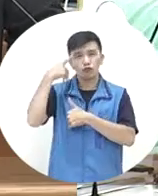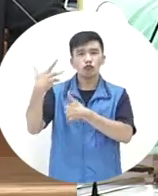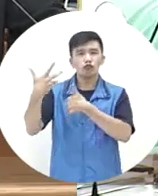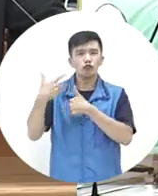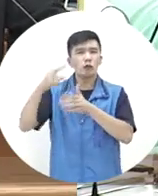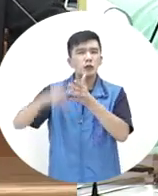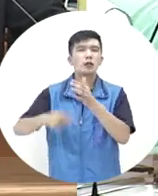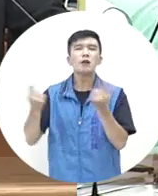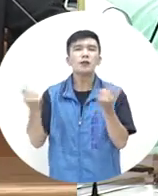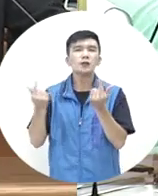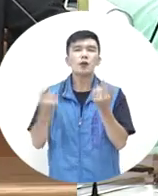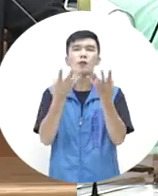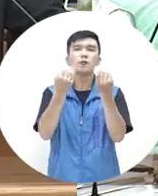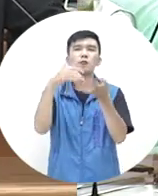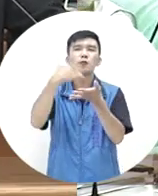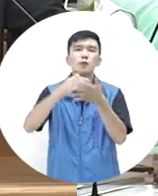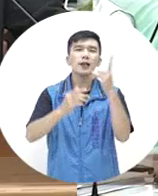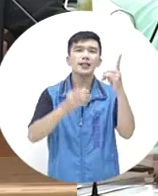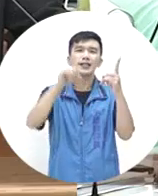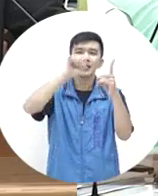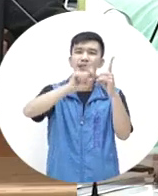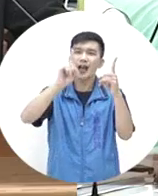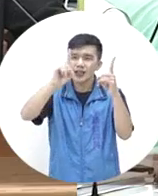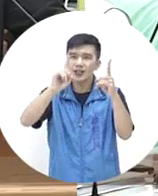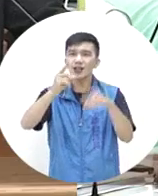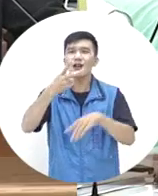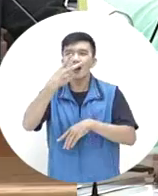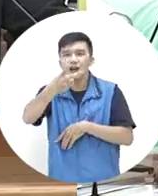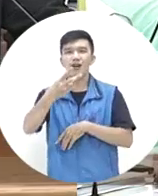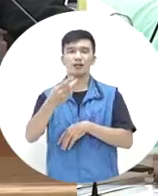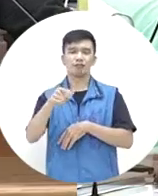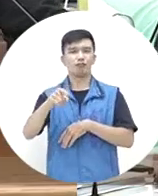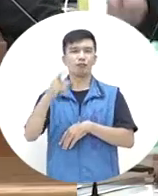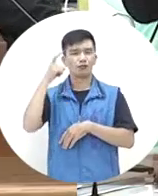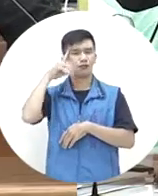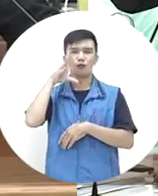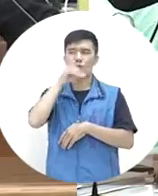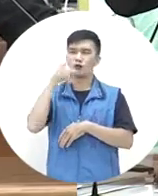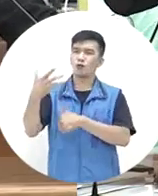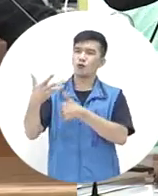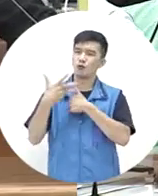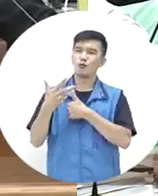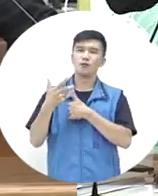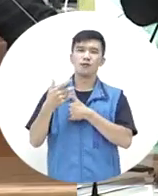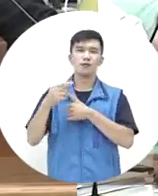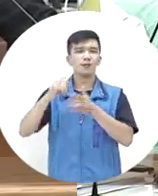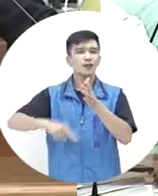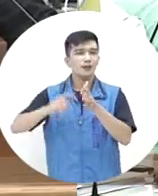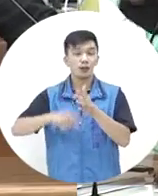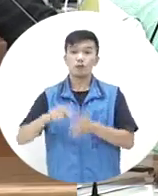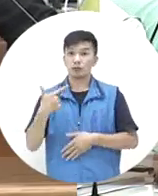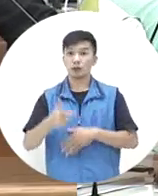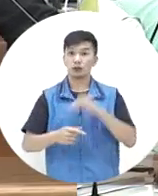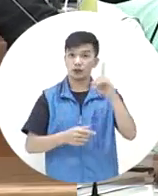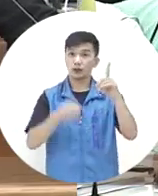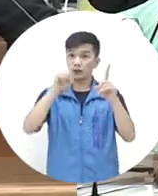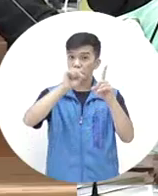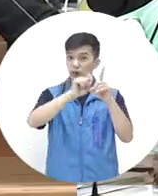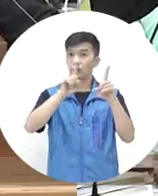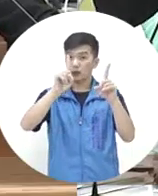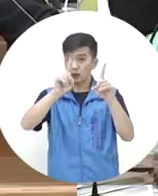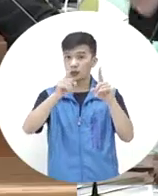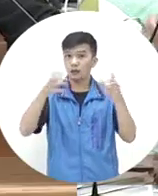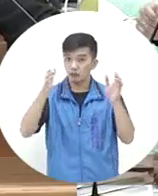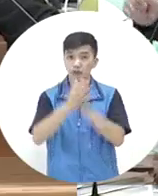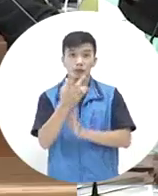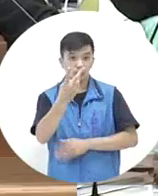等于二。我说奇怪，这个数学老师怎么会出这个问题？我要想一想嘛。 一加一等于二，看似很简单啊，可是中华人民